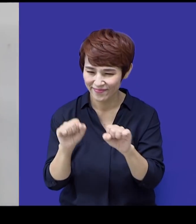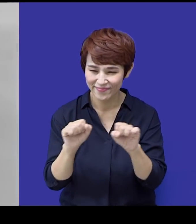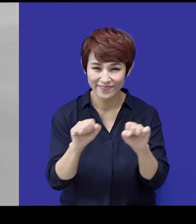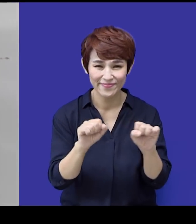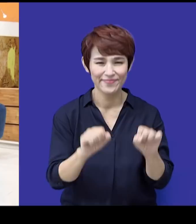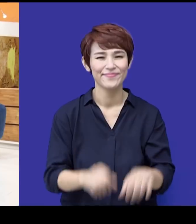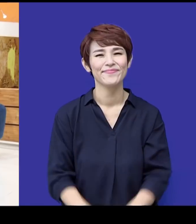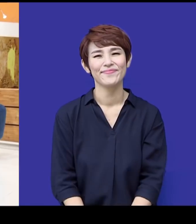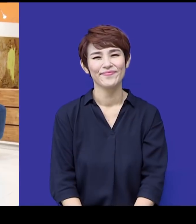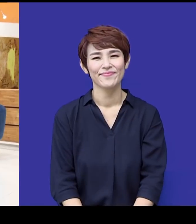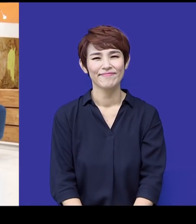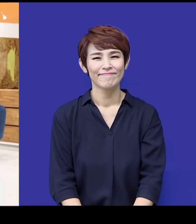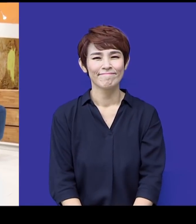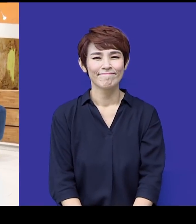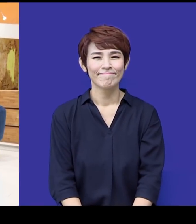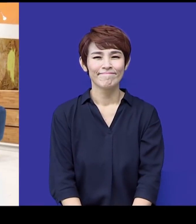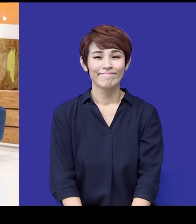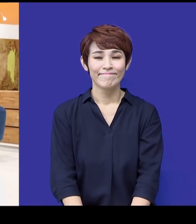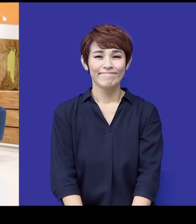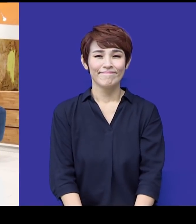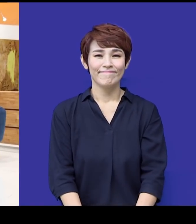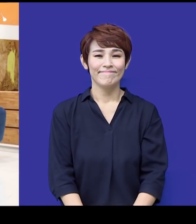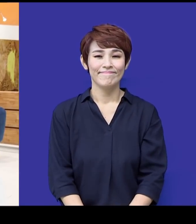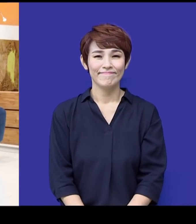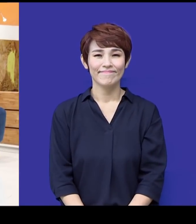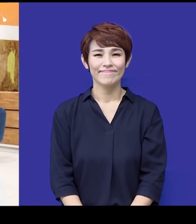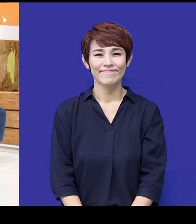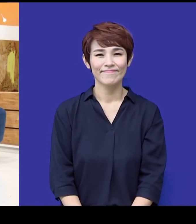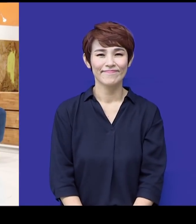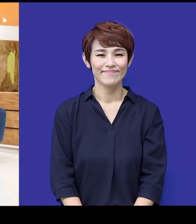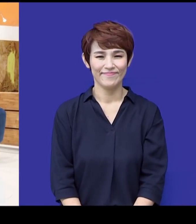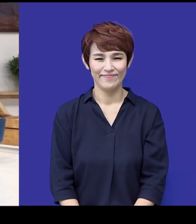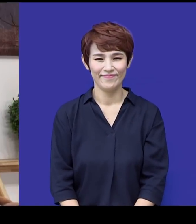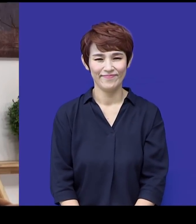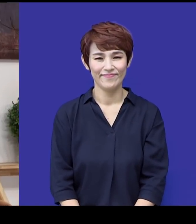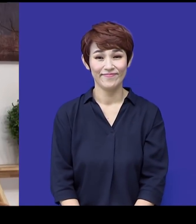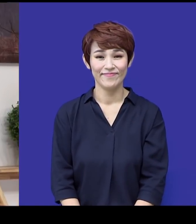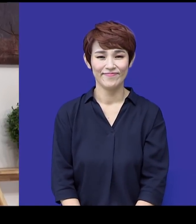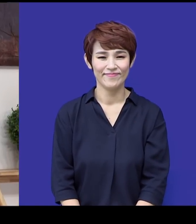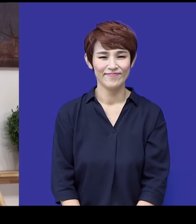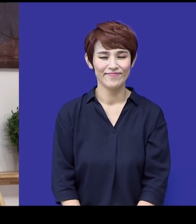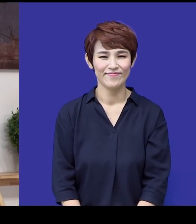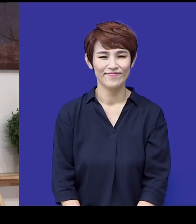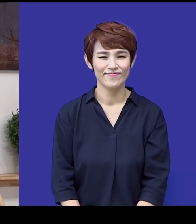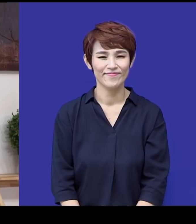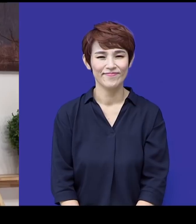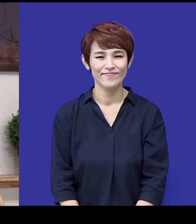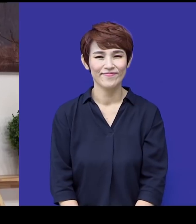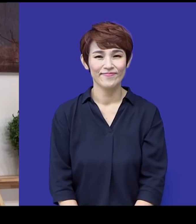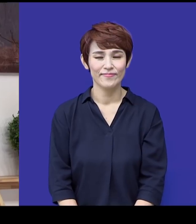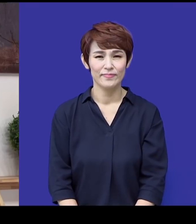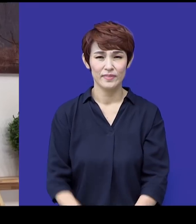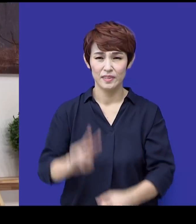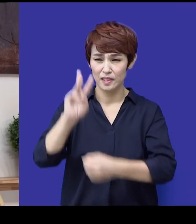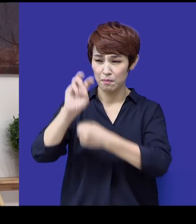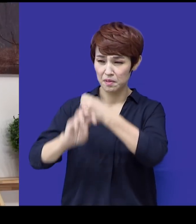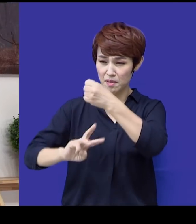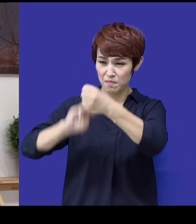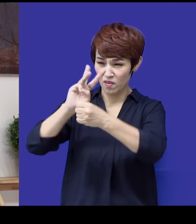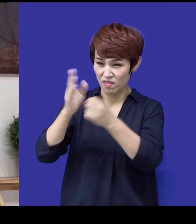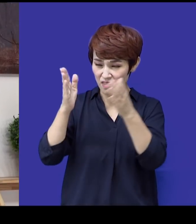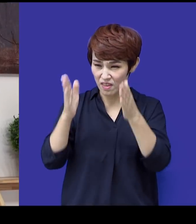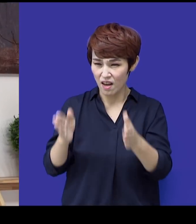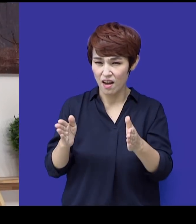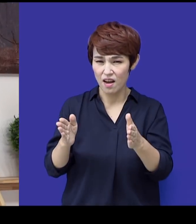안녕하세요. 장로님 안녕하세요. 반갑습니다. 네. 정말 대단하십니다. 33년간